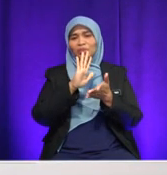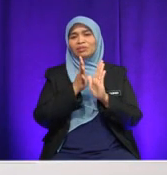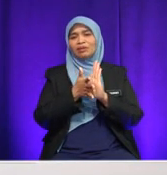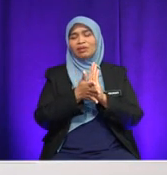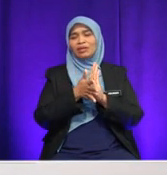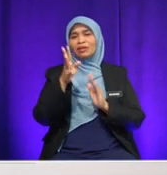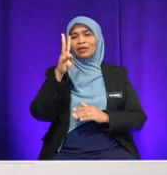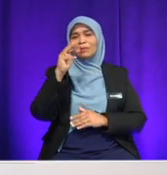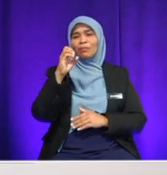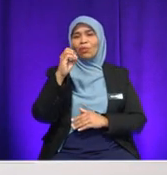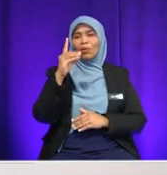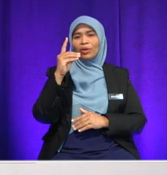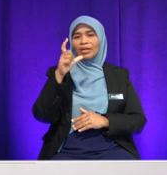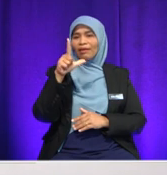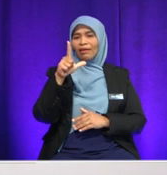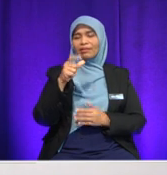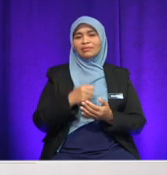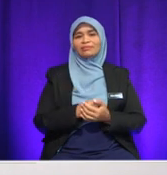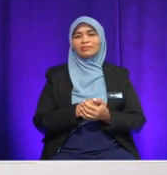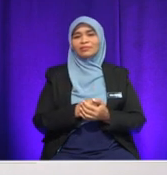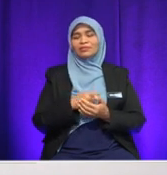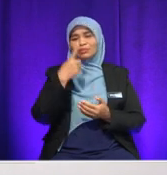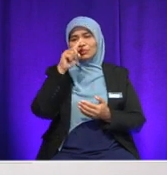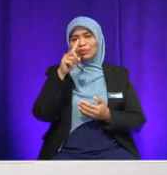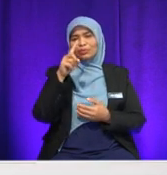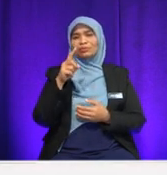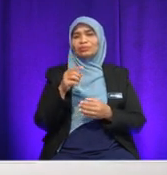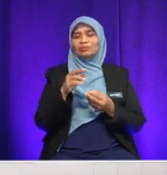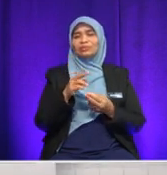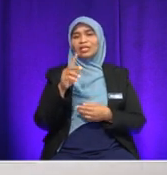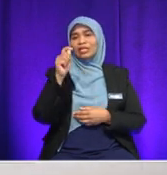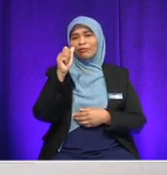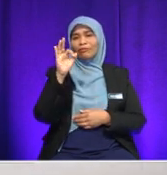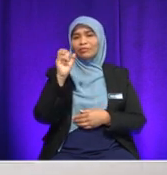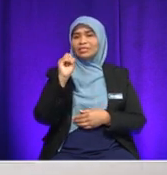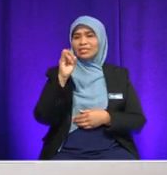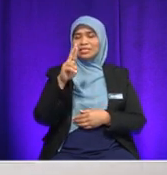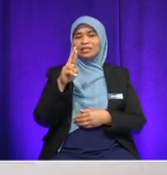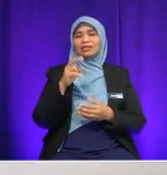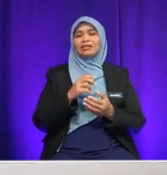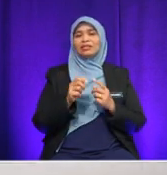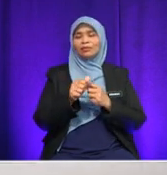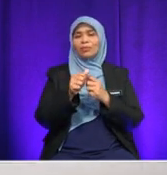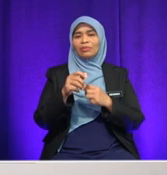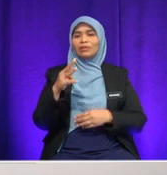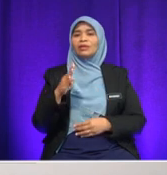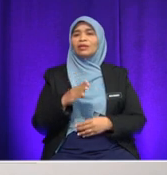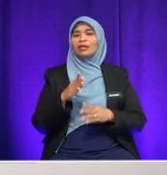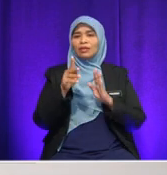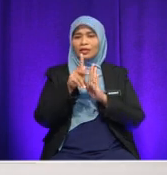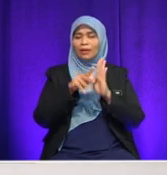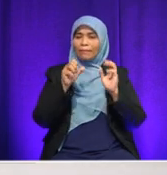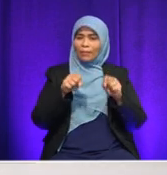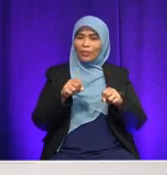model sebagai mereka mentafsirkan bahan ataupun Dol itu mengikut bakat masing-masing. Okey,